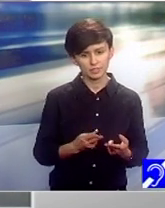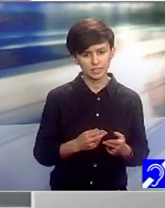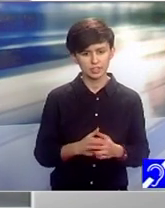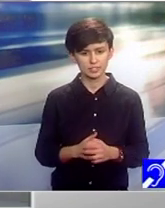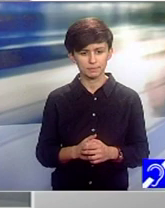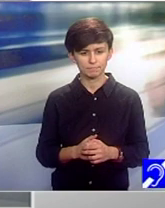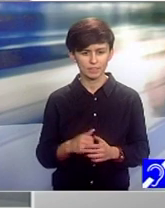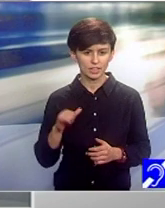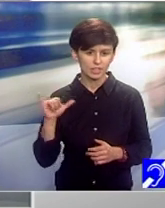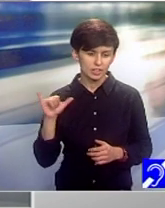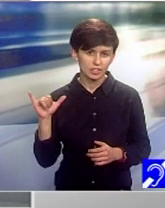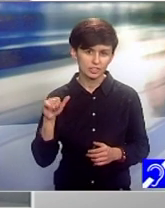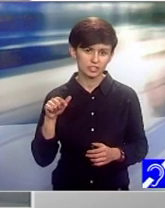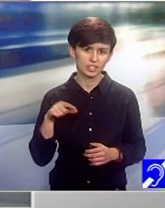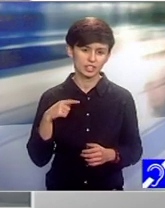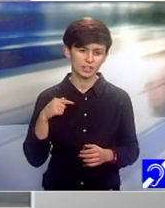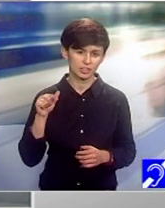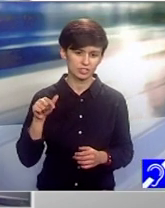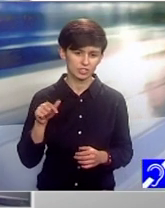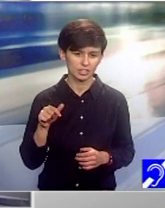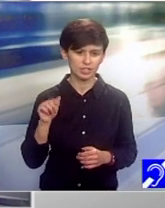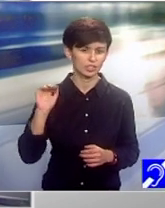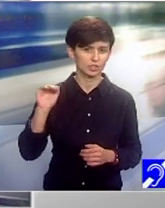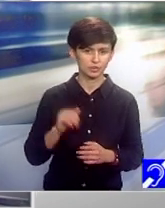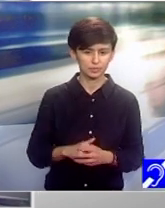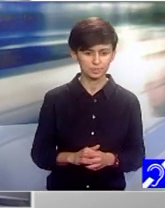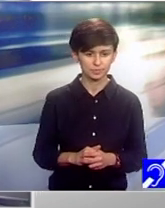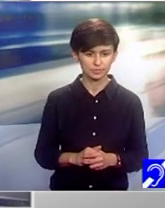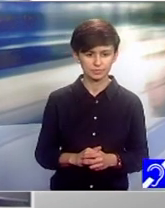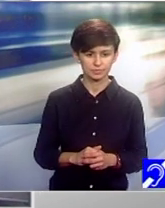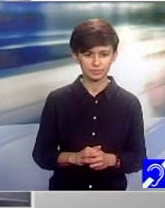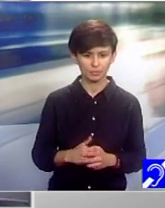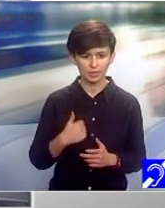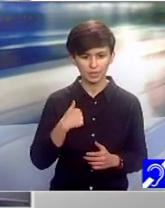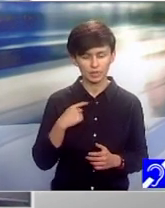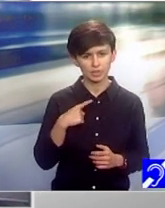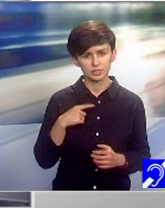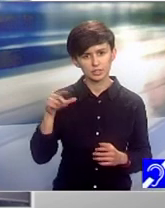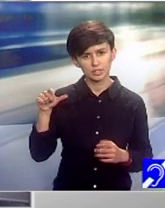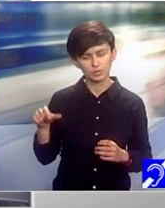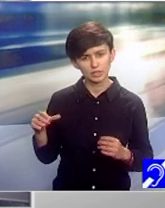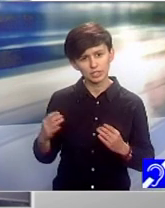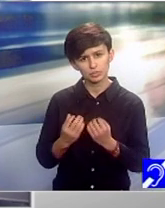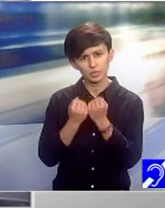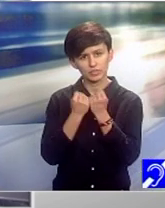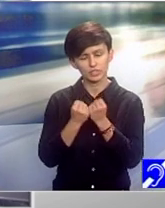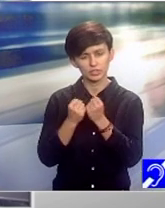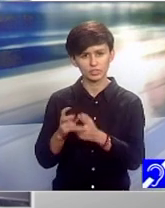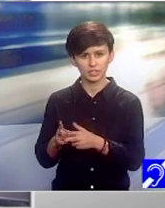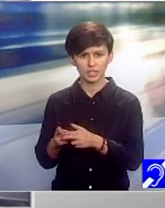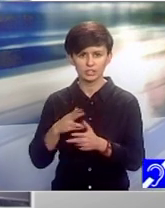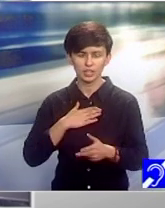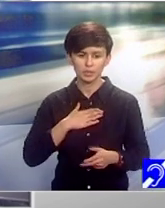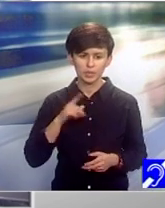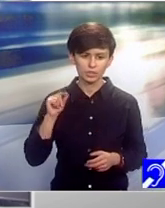el în viața lui? Bună întrebare. În primul rând, sunt un supraviețuitor de cancer. Am 24 de ani,